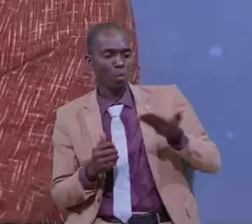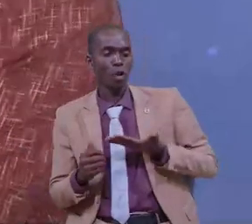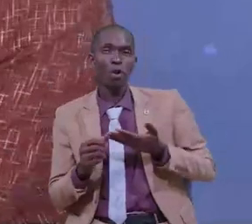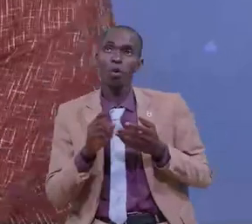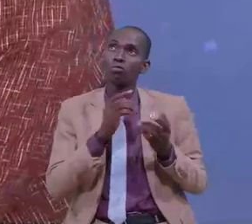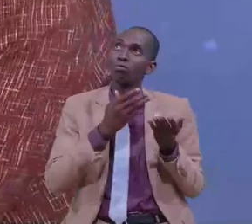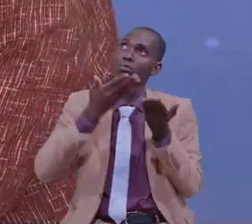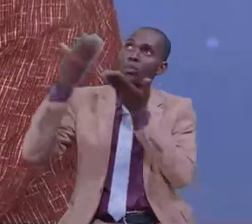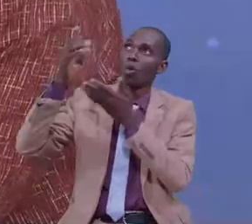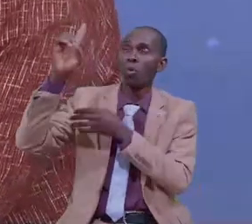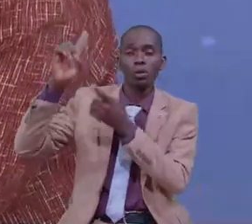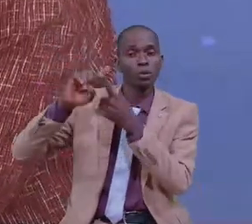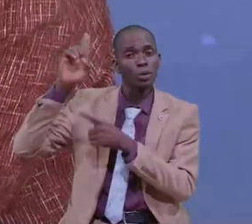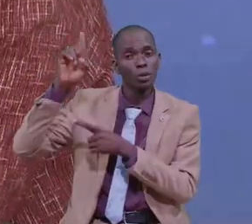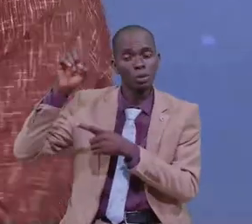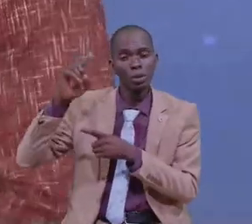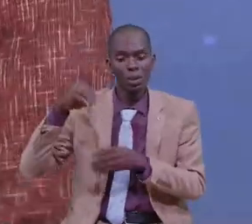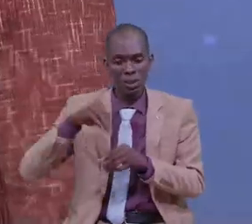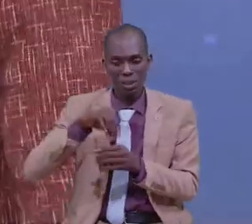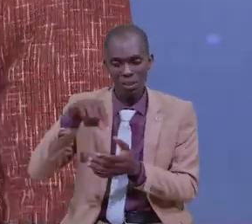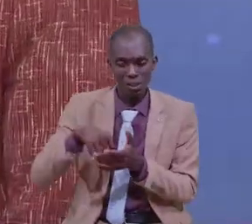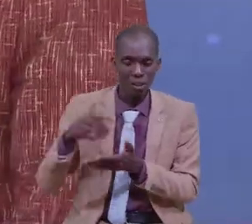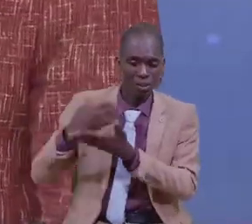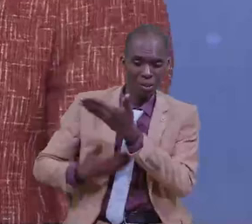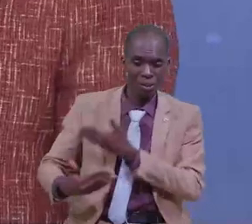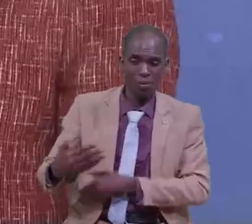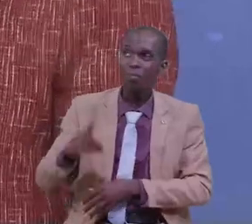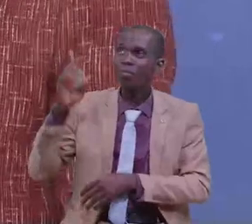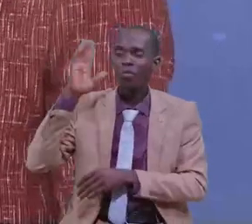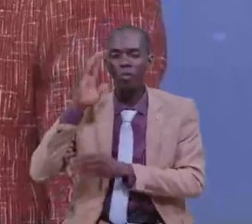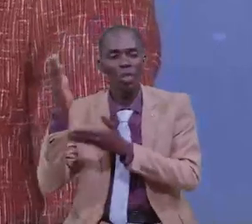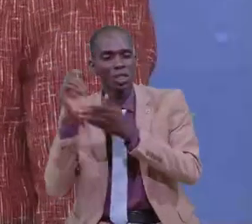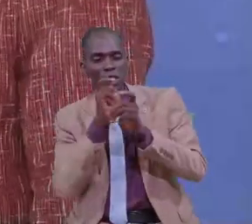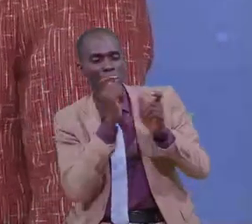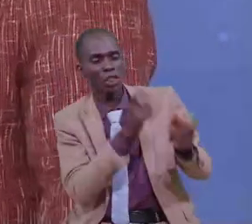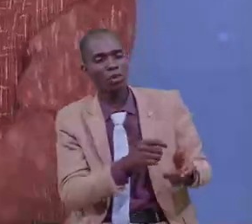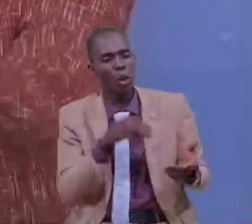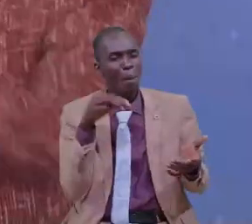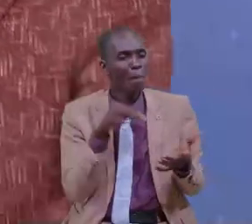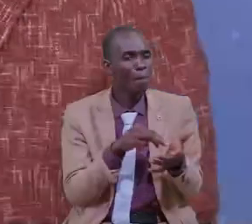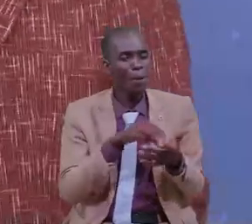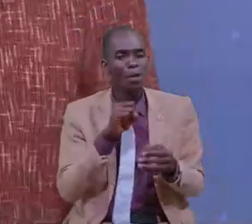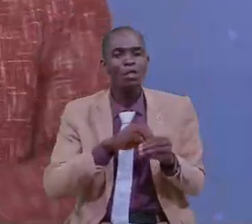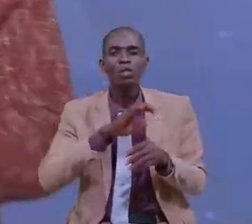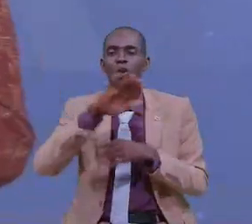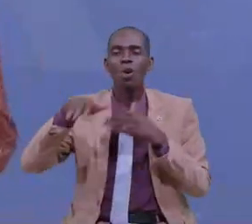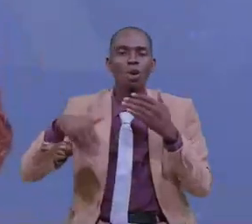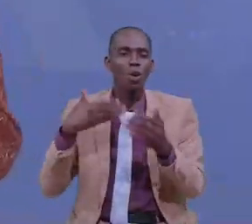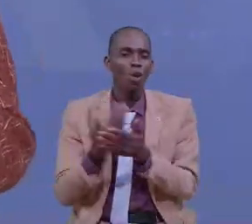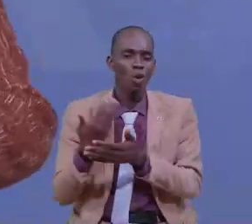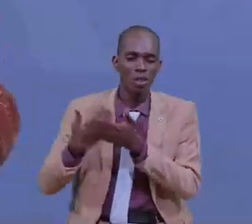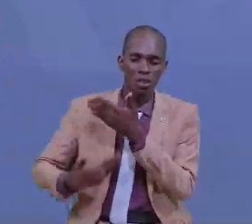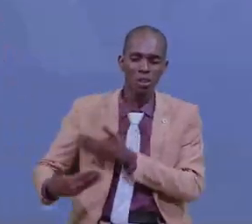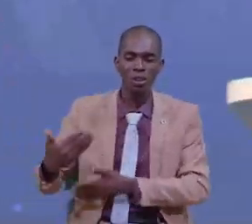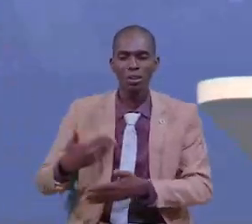millions. Donne-moi un dans cette génération. Et je te donnerai des millions dans toutes les